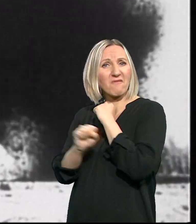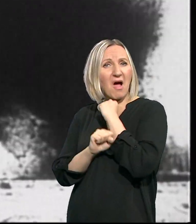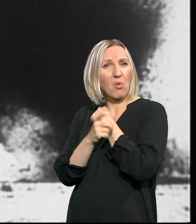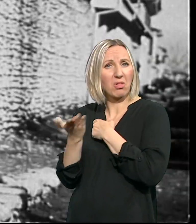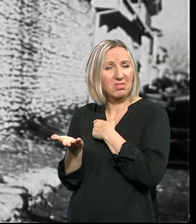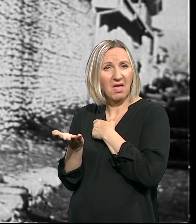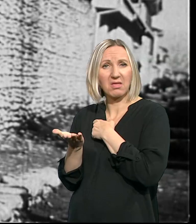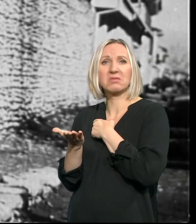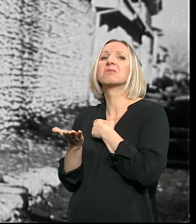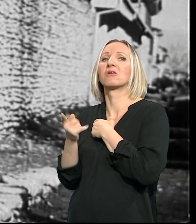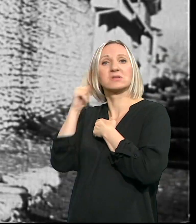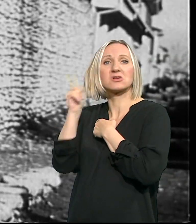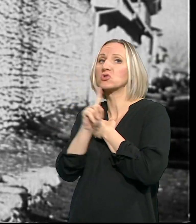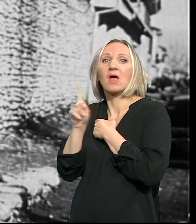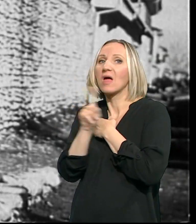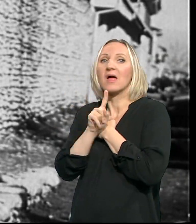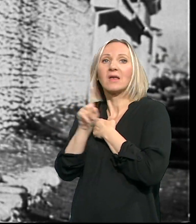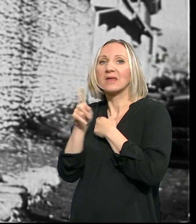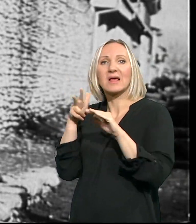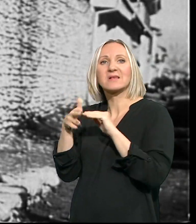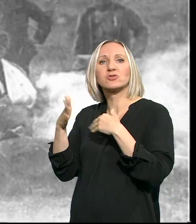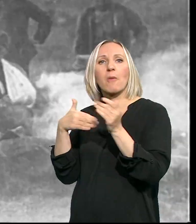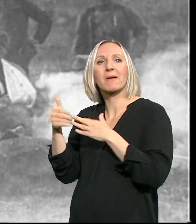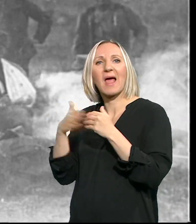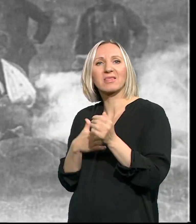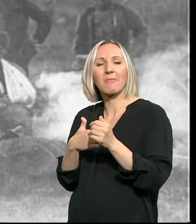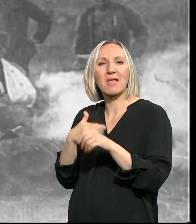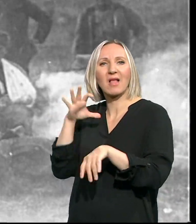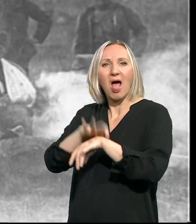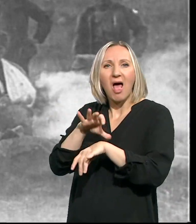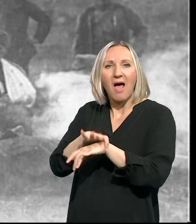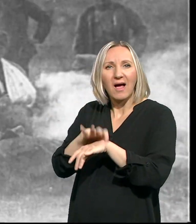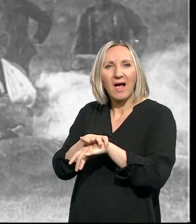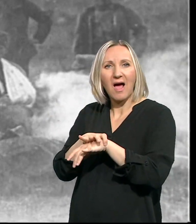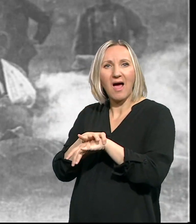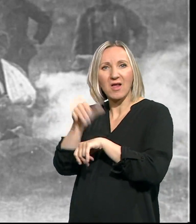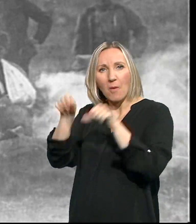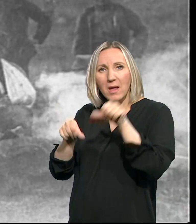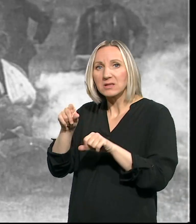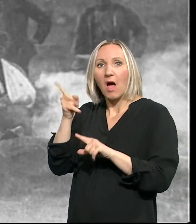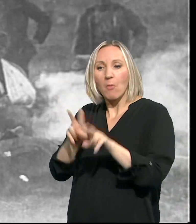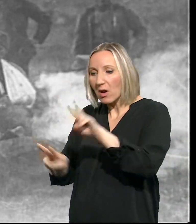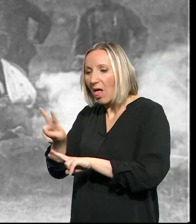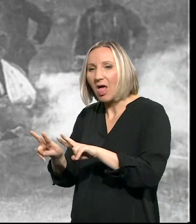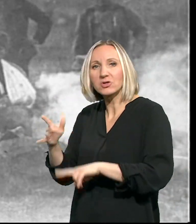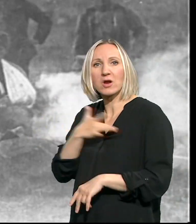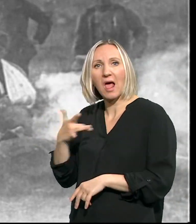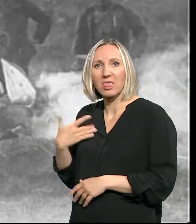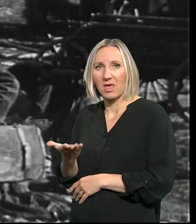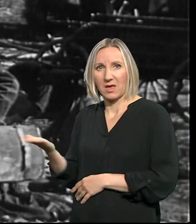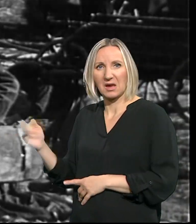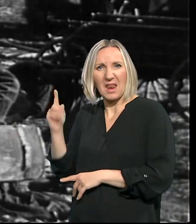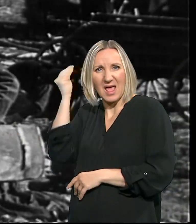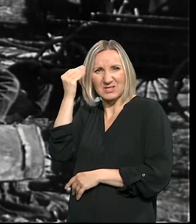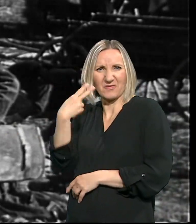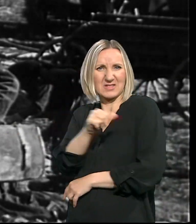fakulteta i to znači da nije slušao kliničke predmete, a morao je da leči ranjenike. Neiskusni 20-godišnji